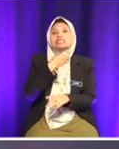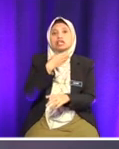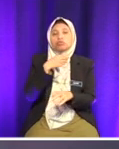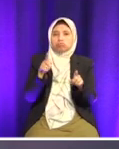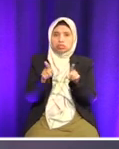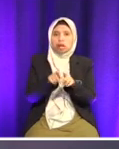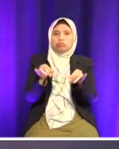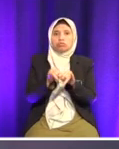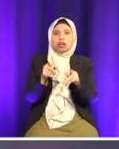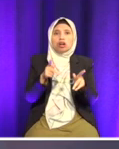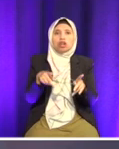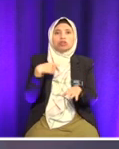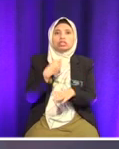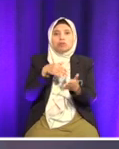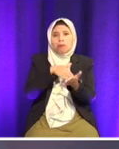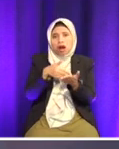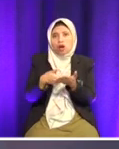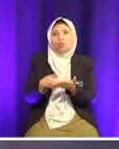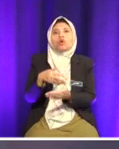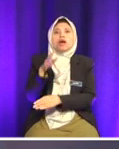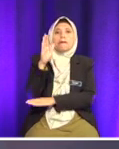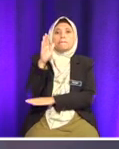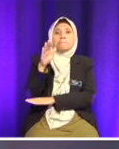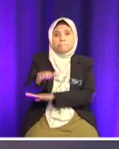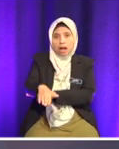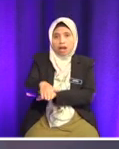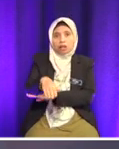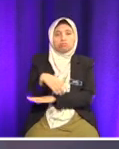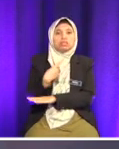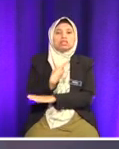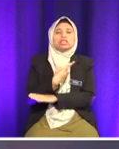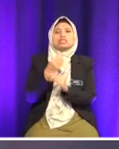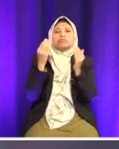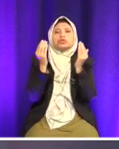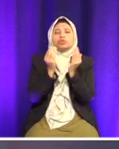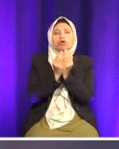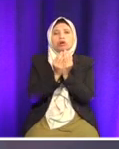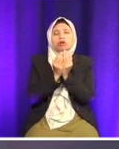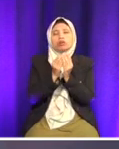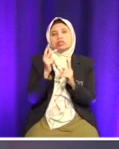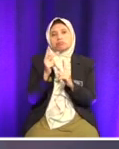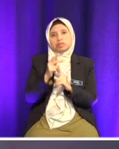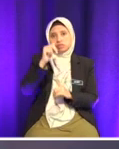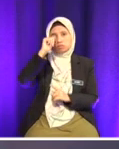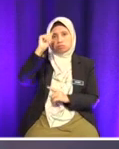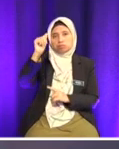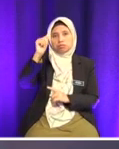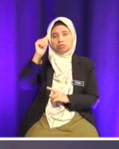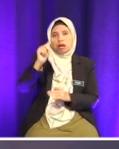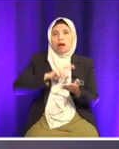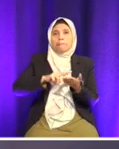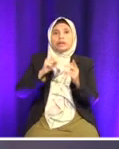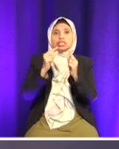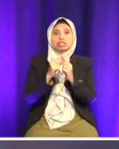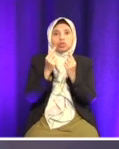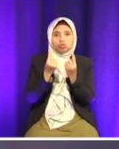kita bangun malam ini bangun Malam ini kita merintih kita berdoa Kita berdoa membaca Quran